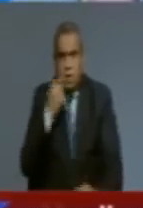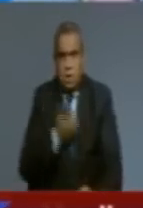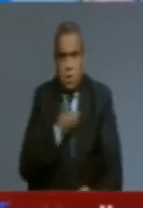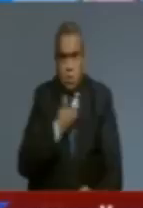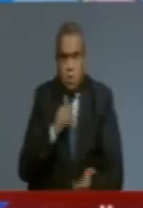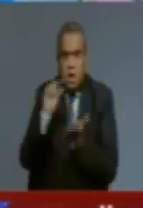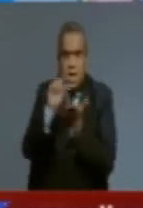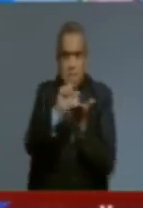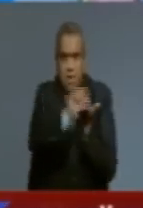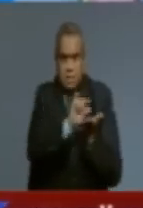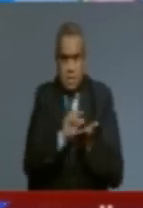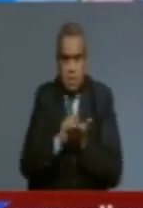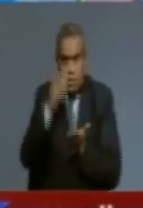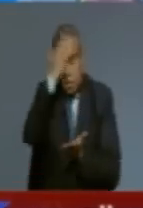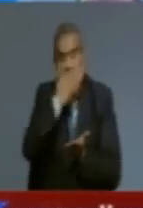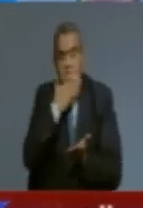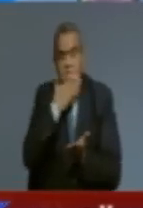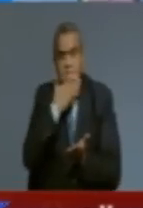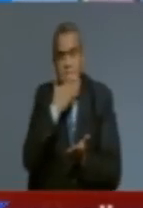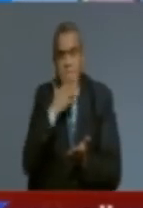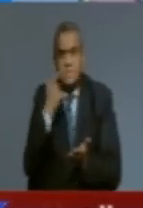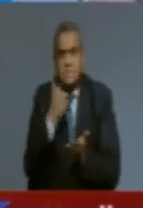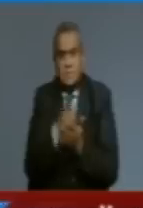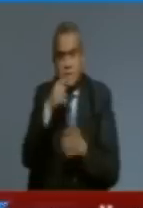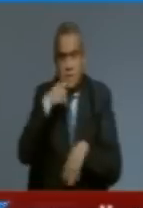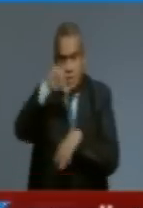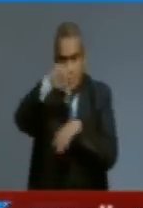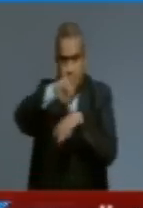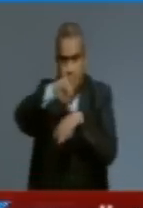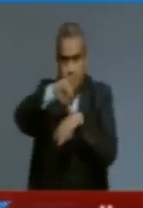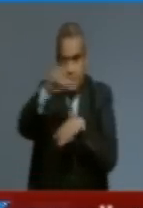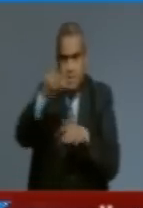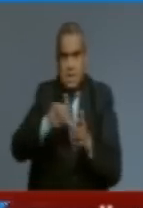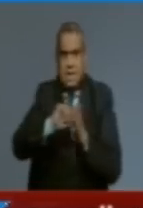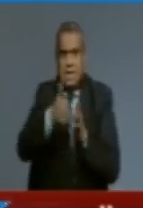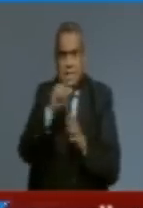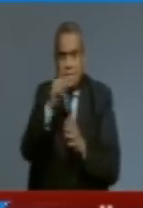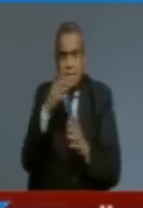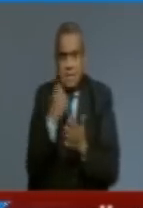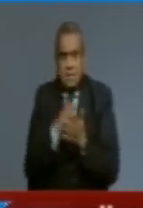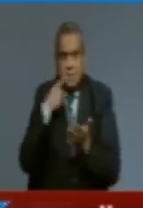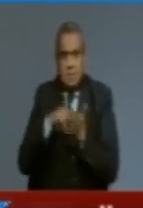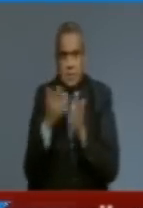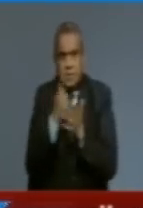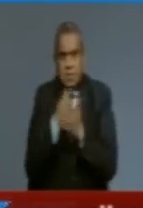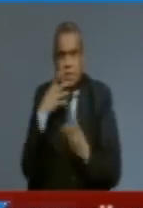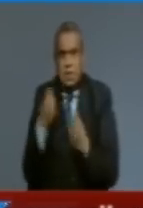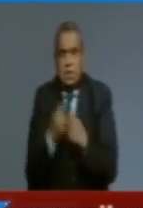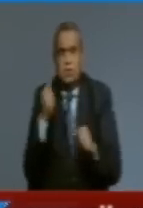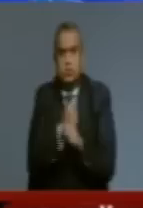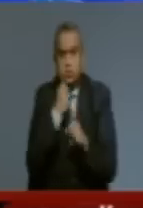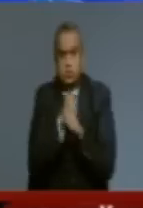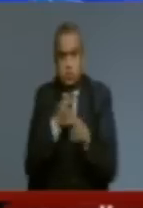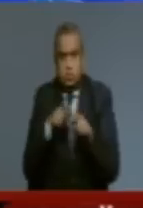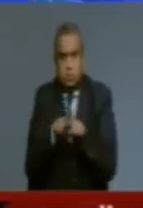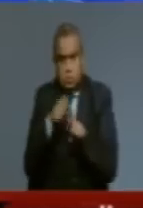إفريقيا، وهذه المنصة جديدة التي سوف تمكننا من بناء